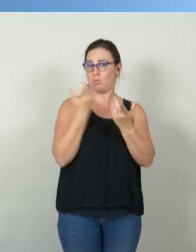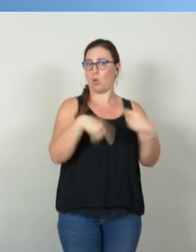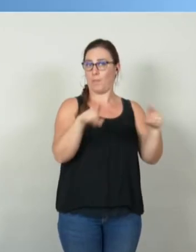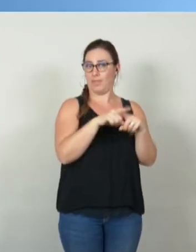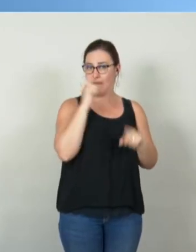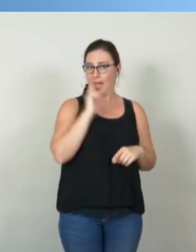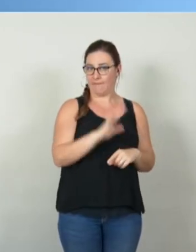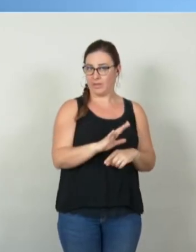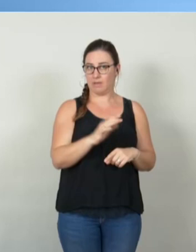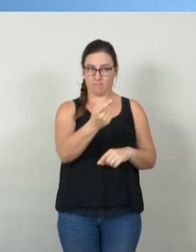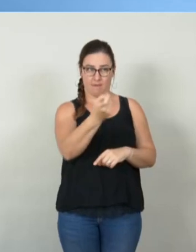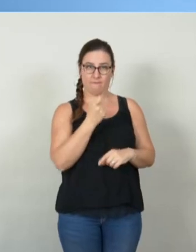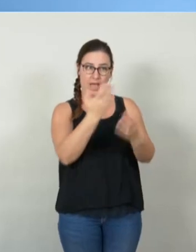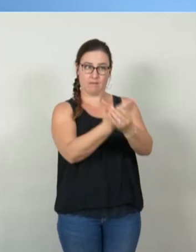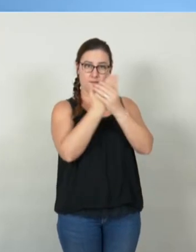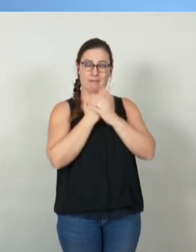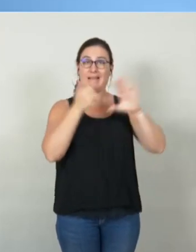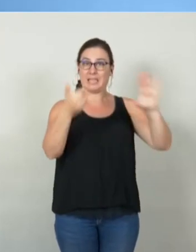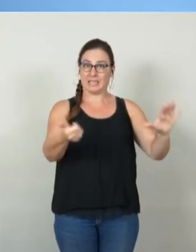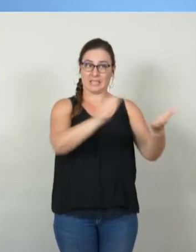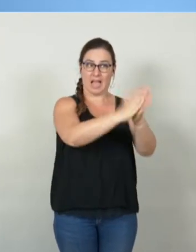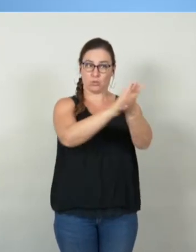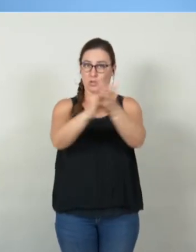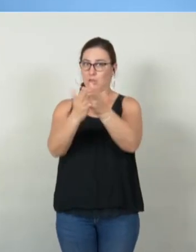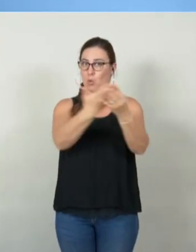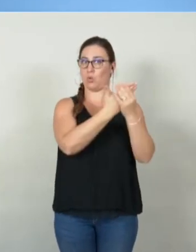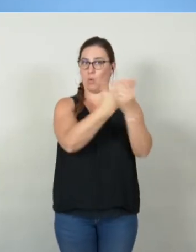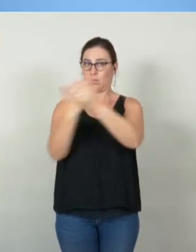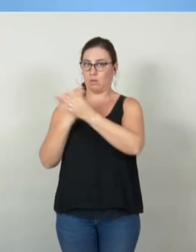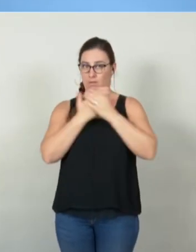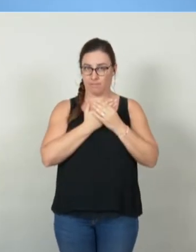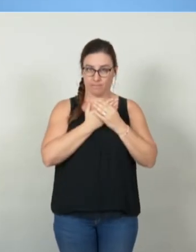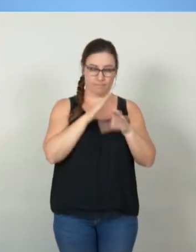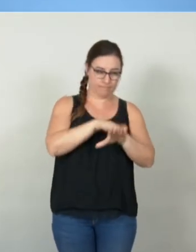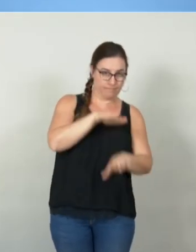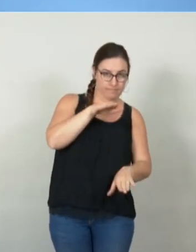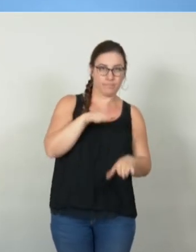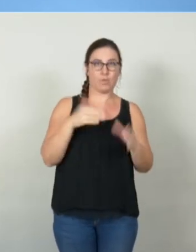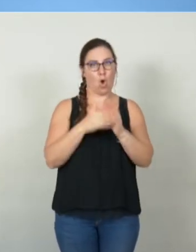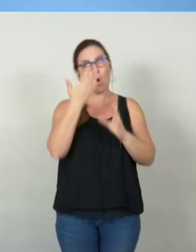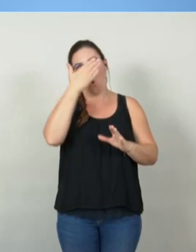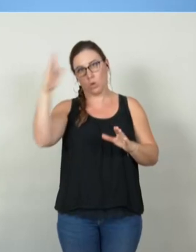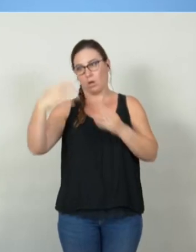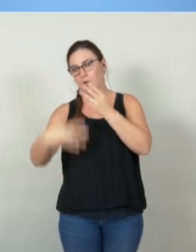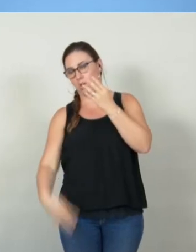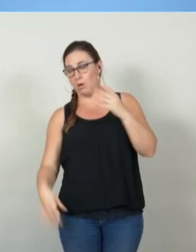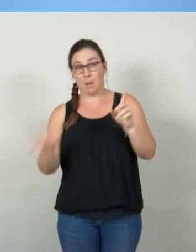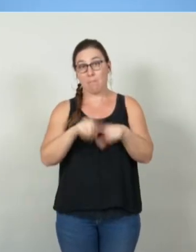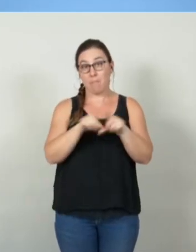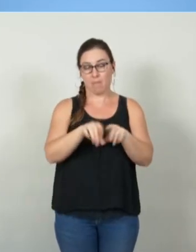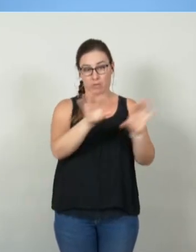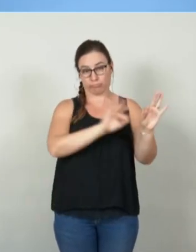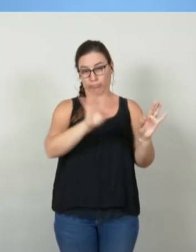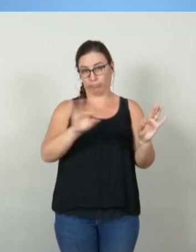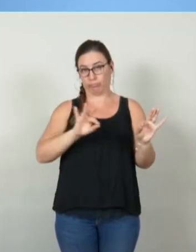ils sont tirés des demandes de 6 associations différentes il y en avait encore pas mal d'autres de la même veine mais cela aurait été